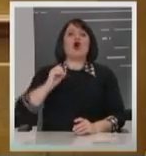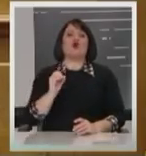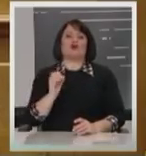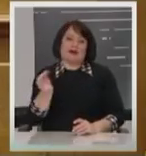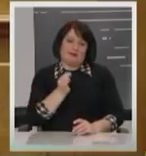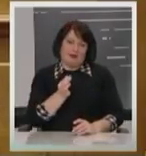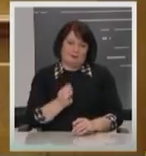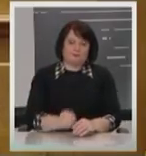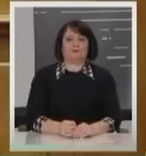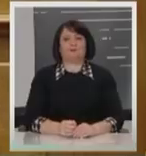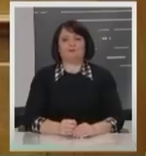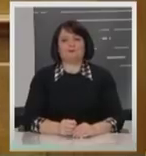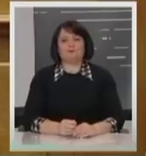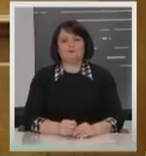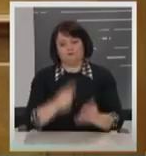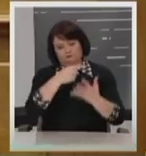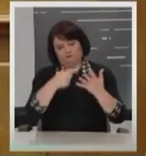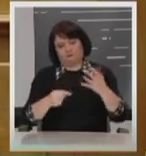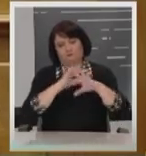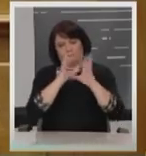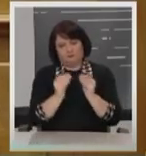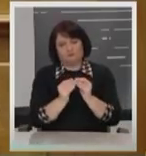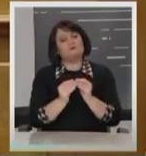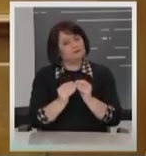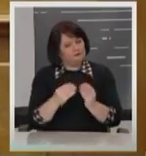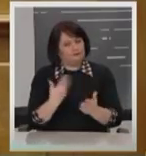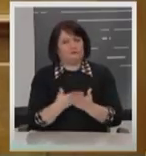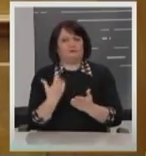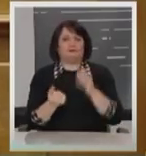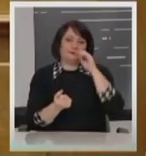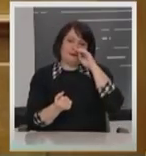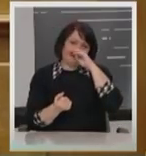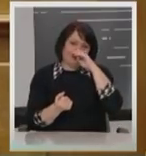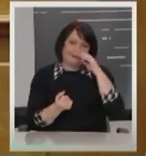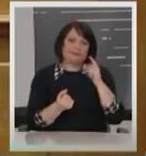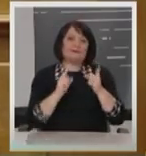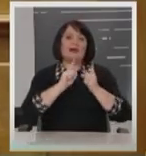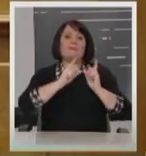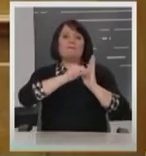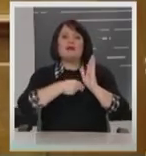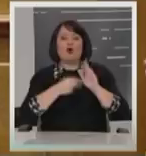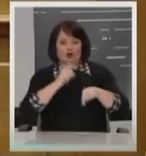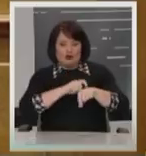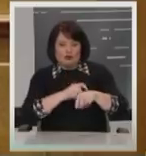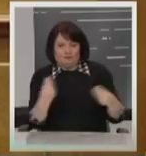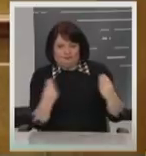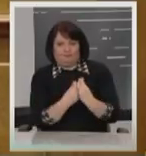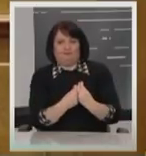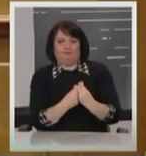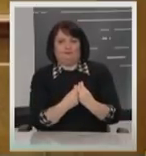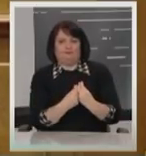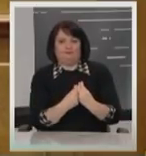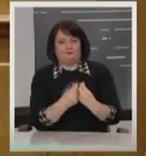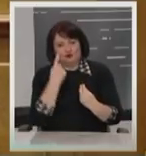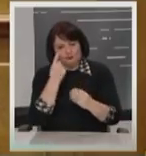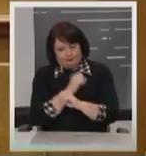Και όλα τα παραπάνω έχουν καταγραφεί φυσικά στην επικαιροποίηση του μνημονίου που πρόσφατα είδε το φως